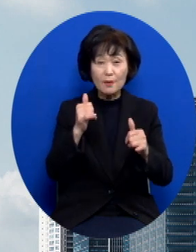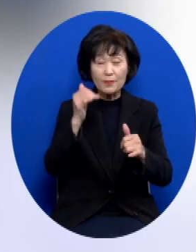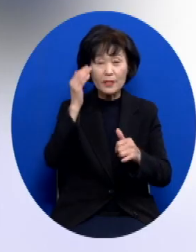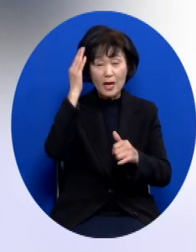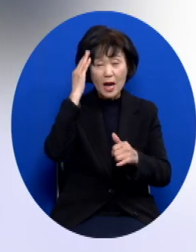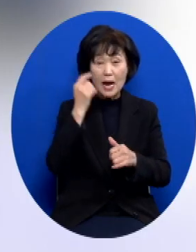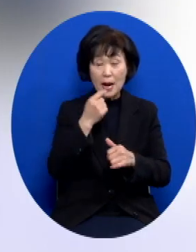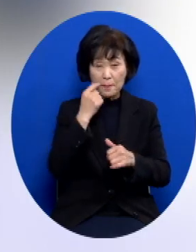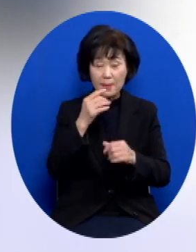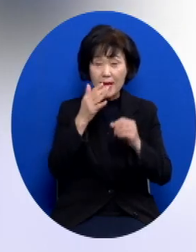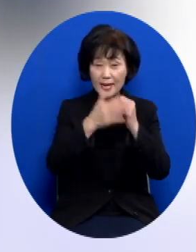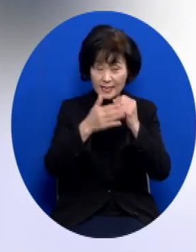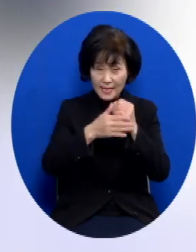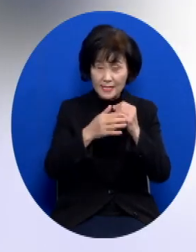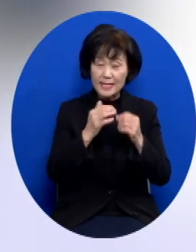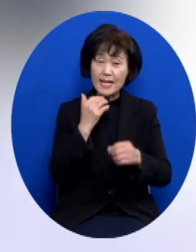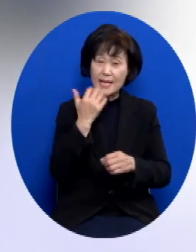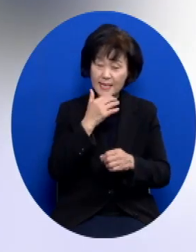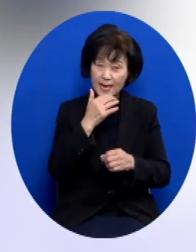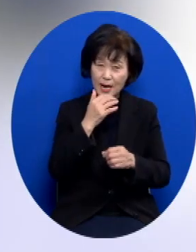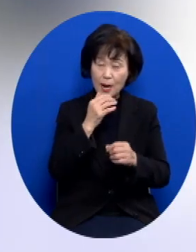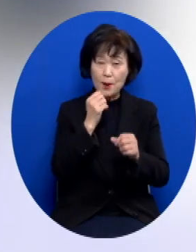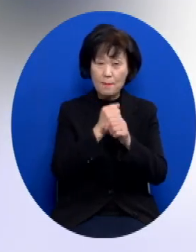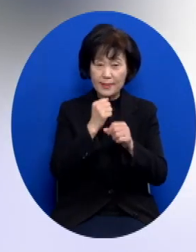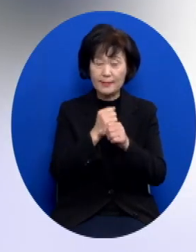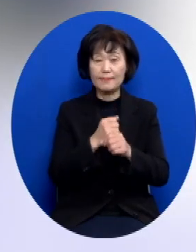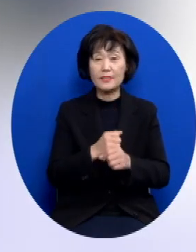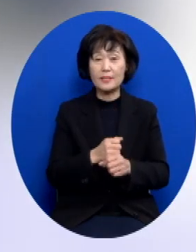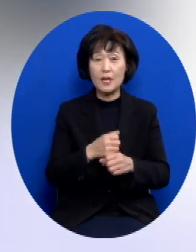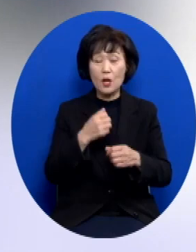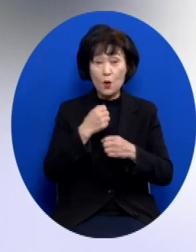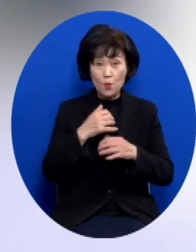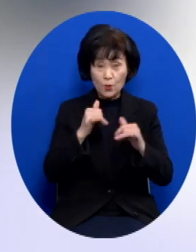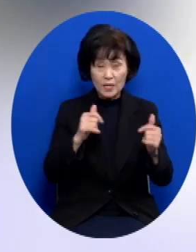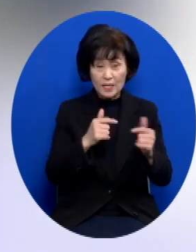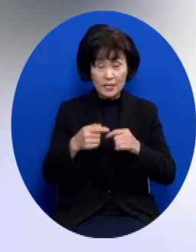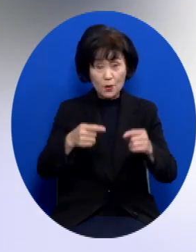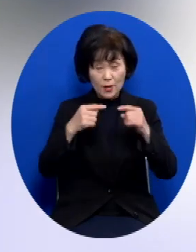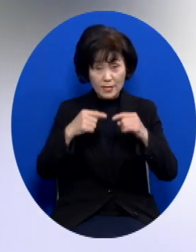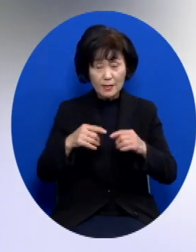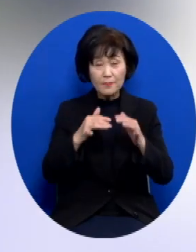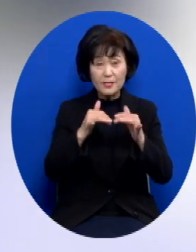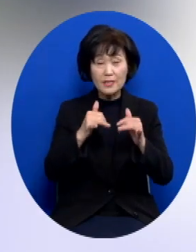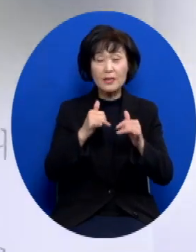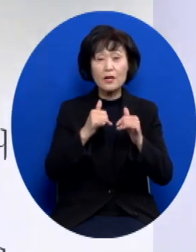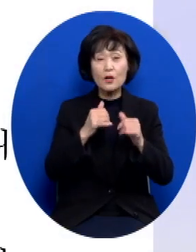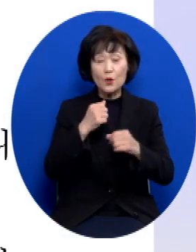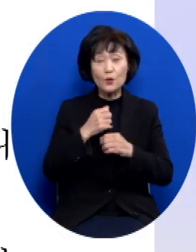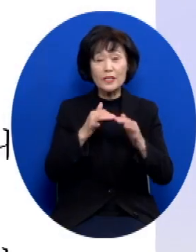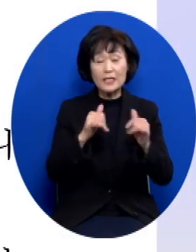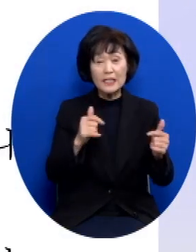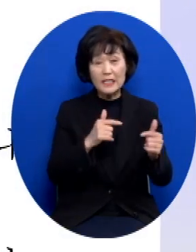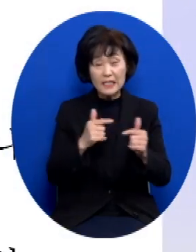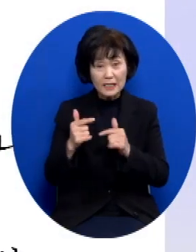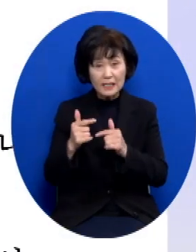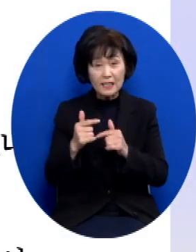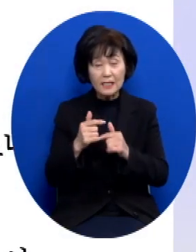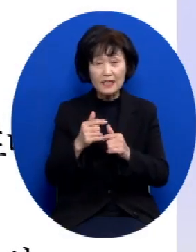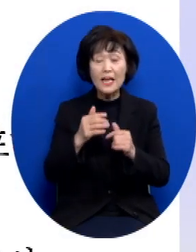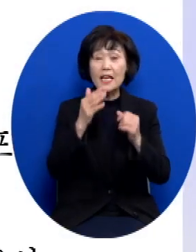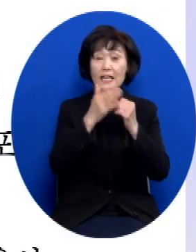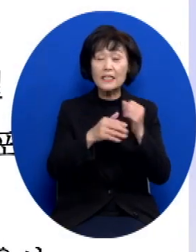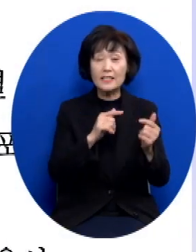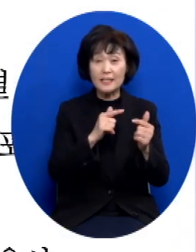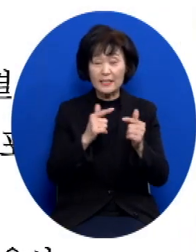국가보훈처는 국군과 유엔군 참전 용사들의 흑백 사진을 AI 기술을 활용해 고해상도